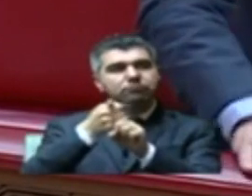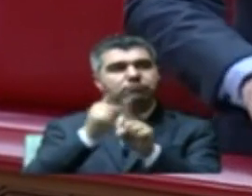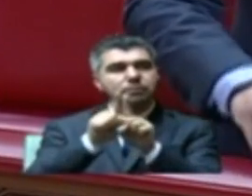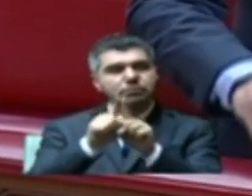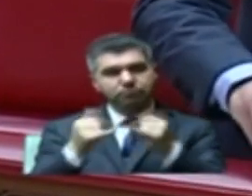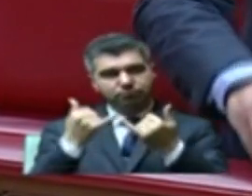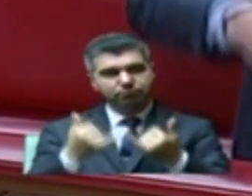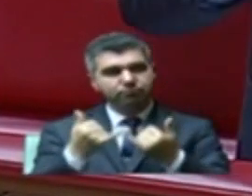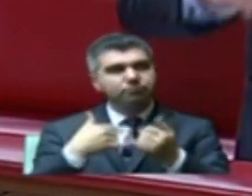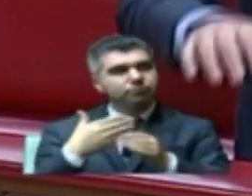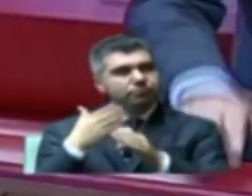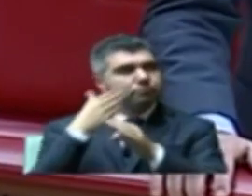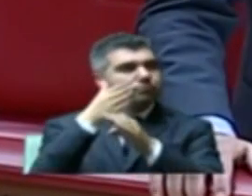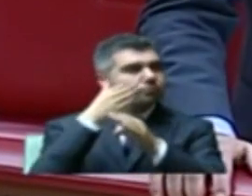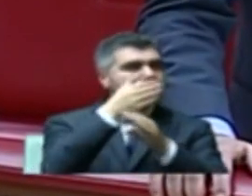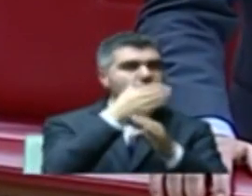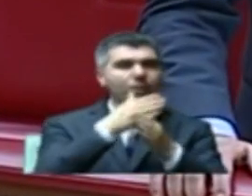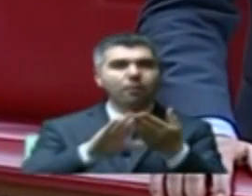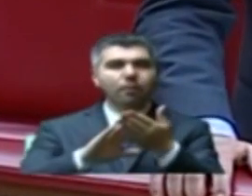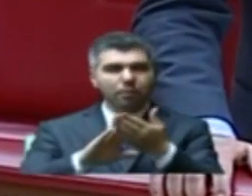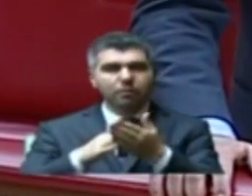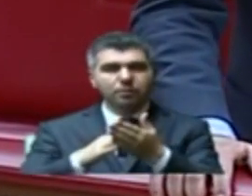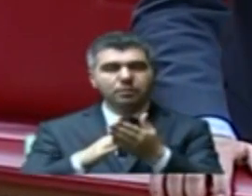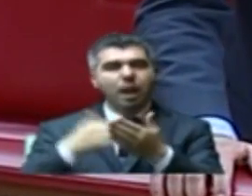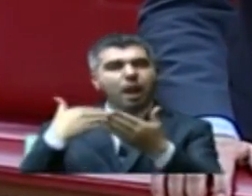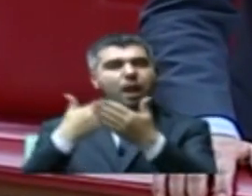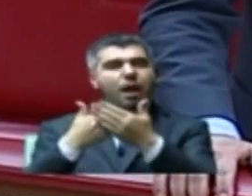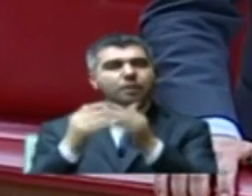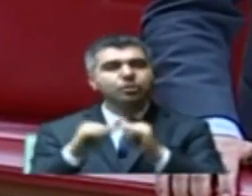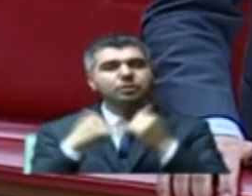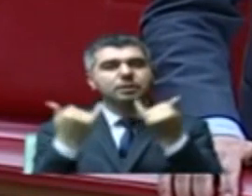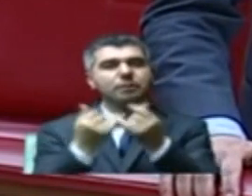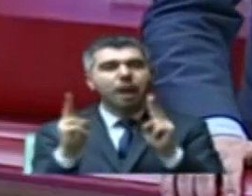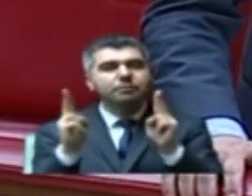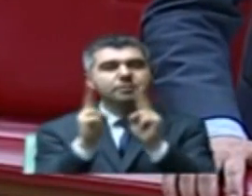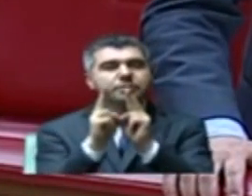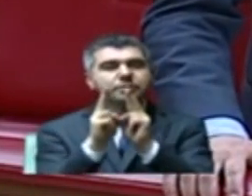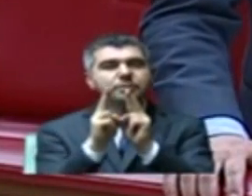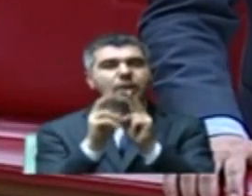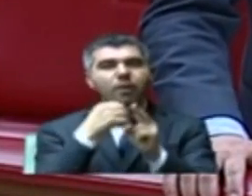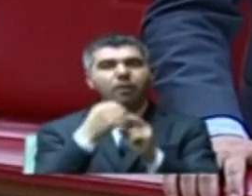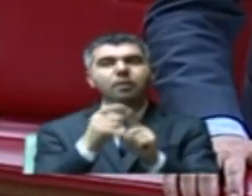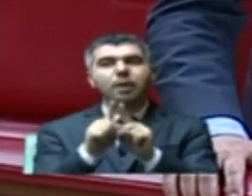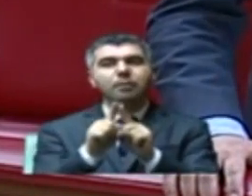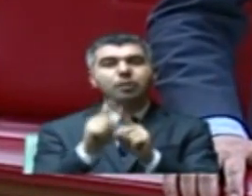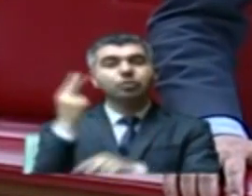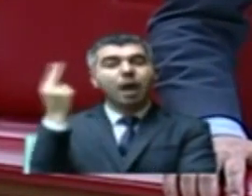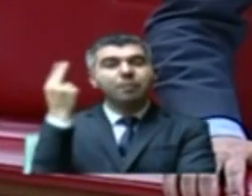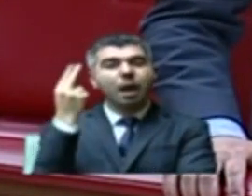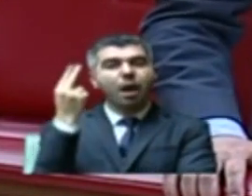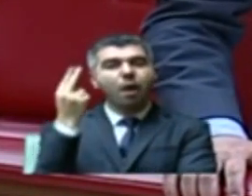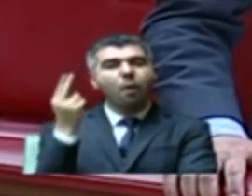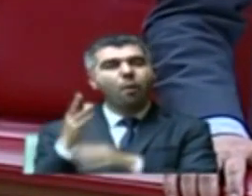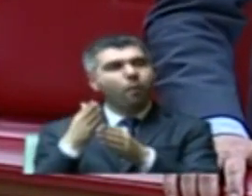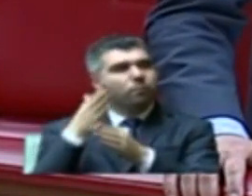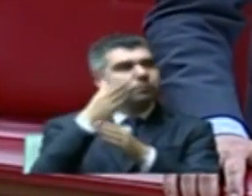هذا اليوم بالضبط، راني جيت من آخر لقاء في جامعة محمد الخامس. من نوفمبر إلى اليوم جلت الجامعات المغربية